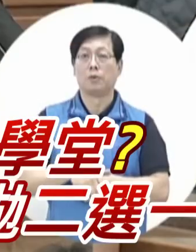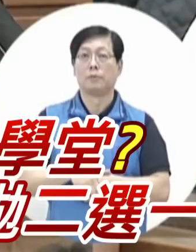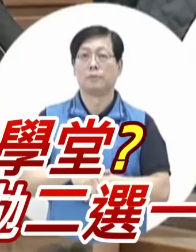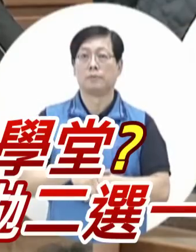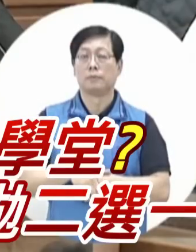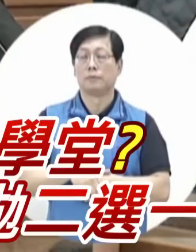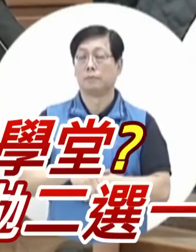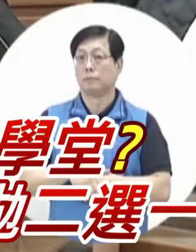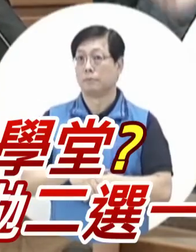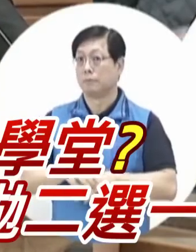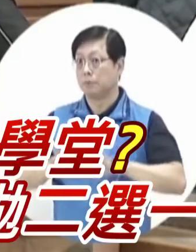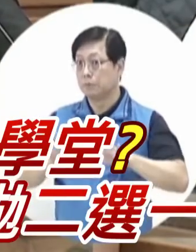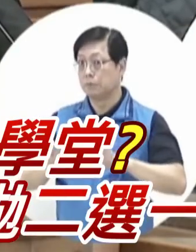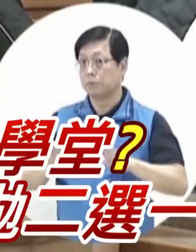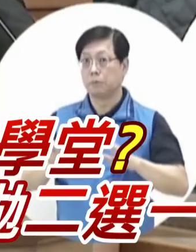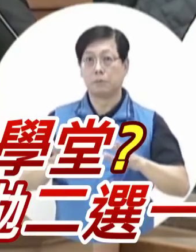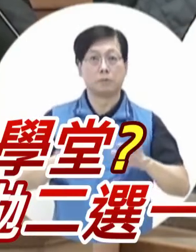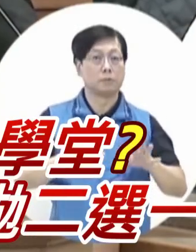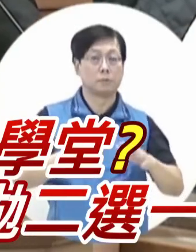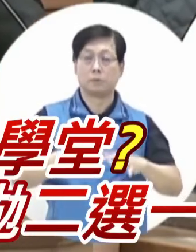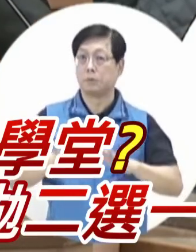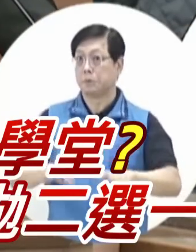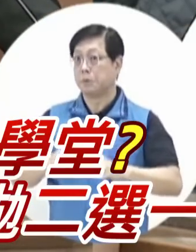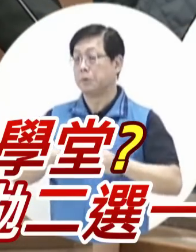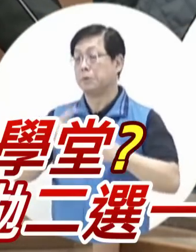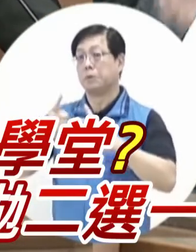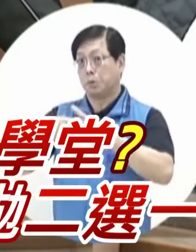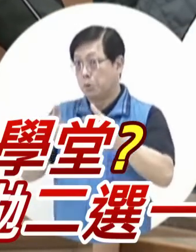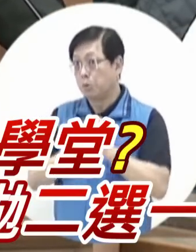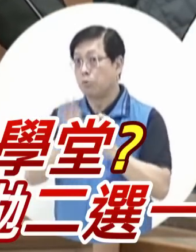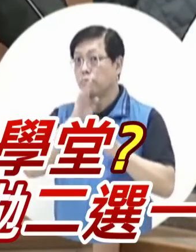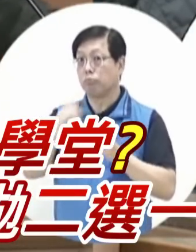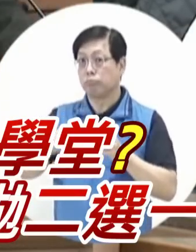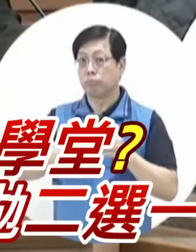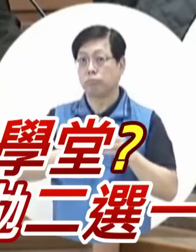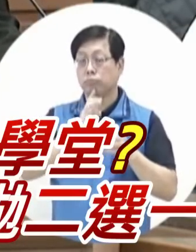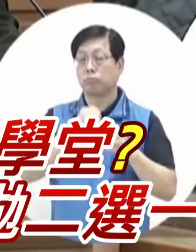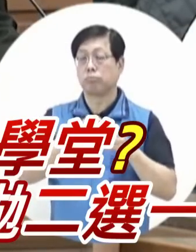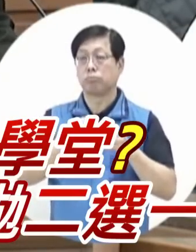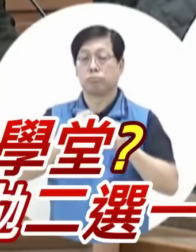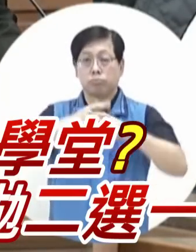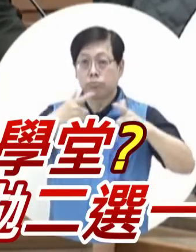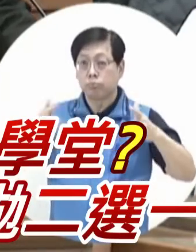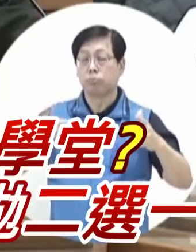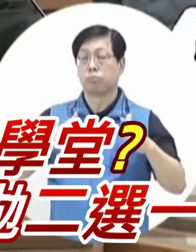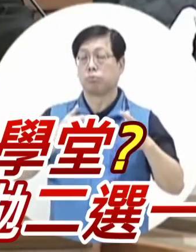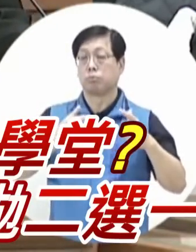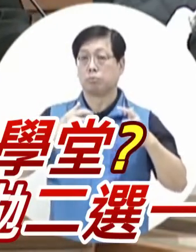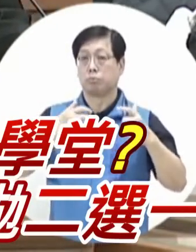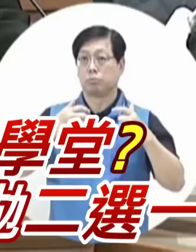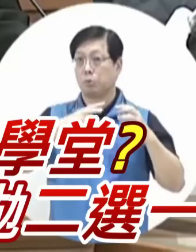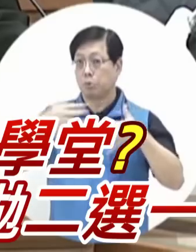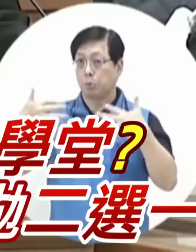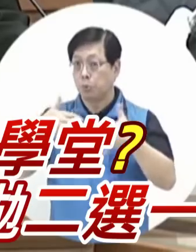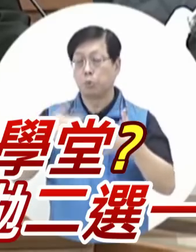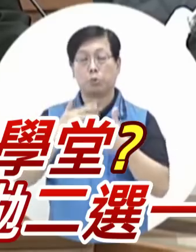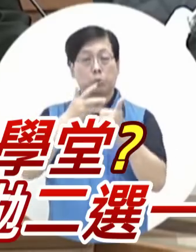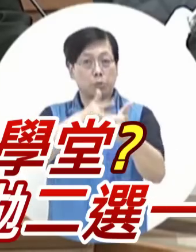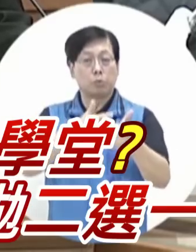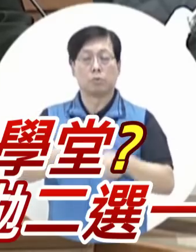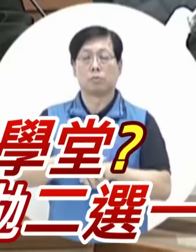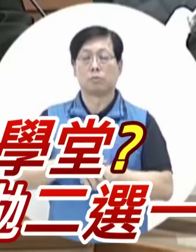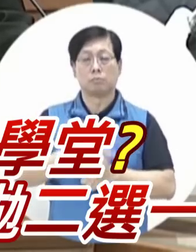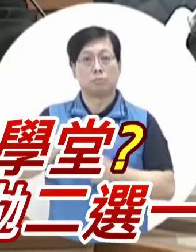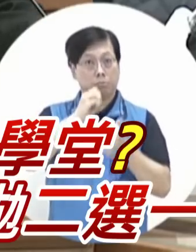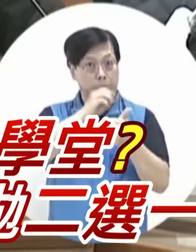我们今天，我们这个小组呢，今天特别准备了跟国际观多元的问题要向您请教。那我提醒市长呢，